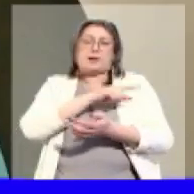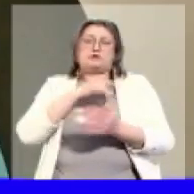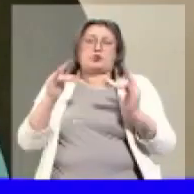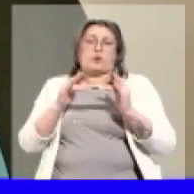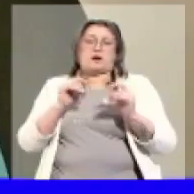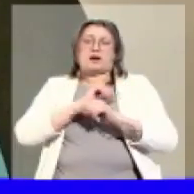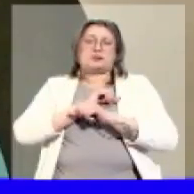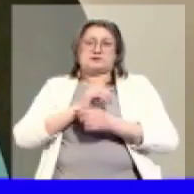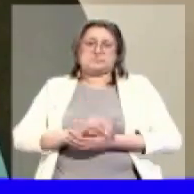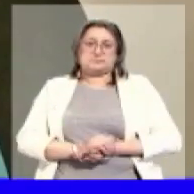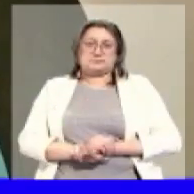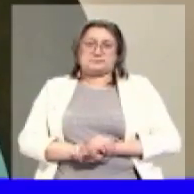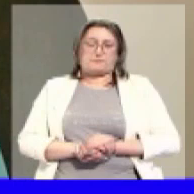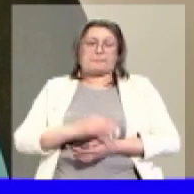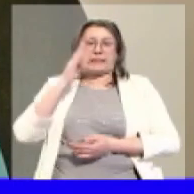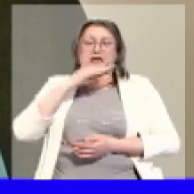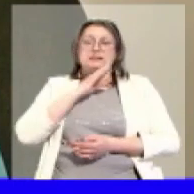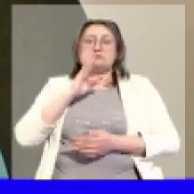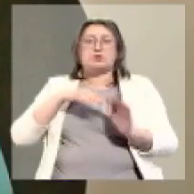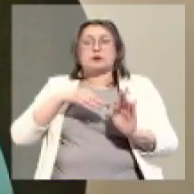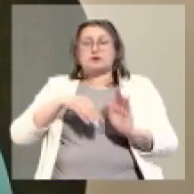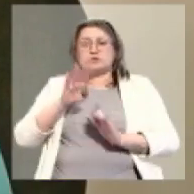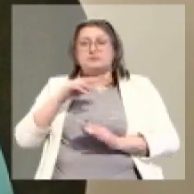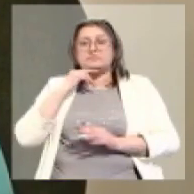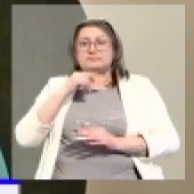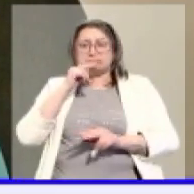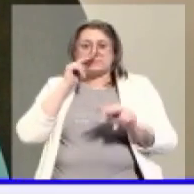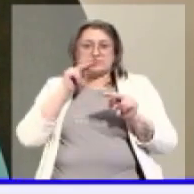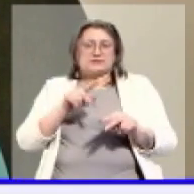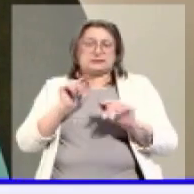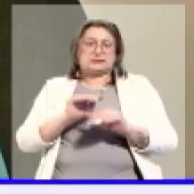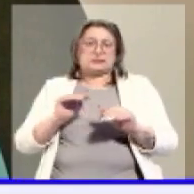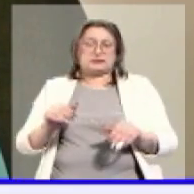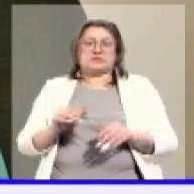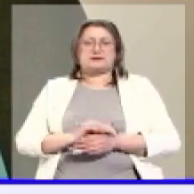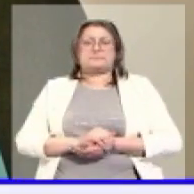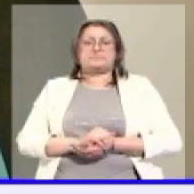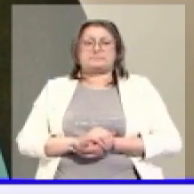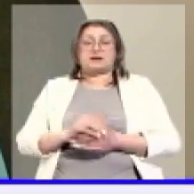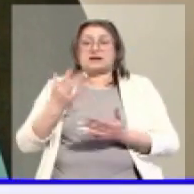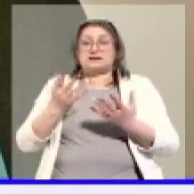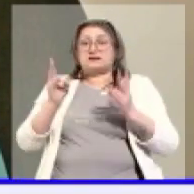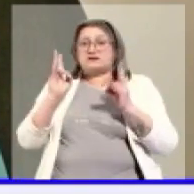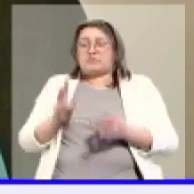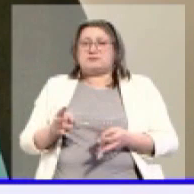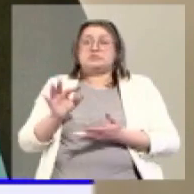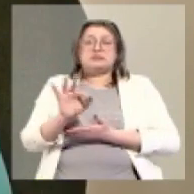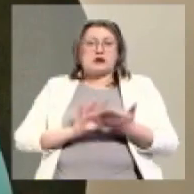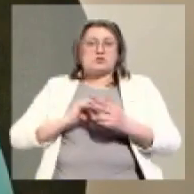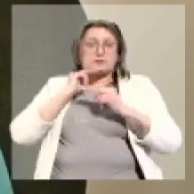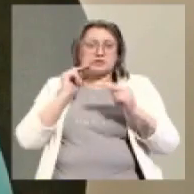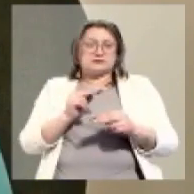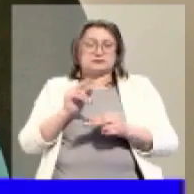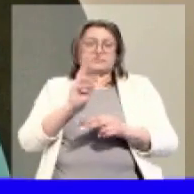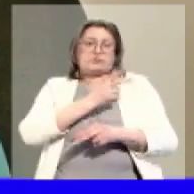ықтимал. Неосмотрительность бытовая. Ата-аналар сақ болғаны дұрыс. Жарақат алған күні бірден дәрігердің көмегіне жүгінген жөн. Себебі кей